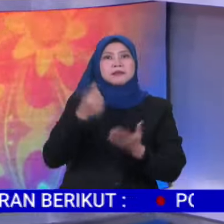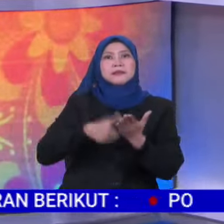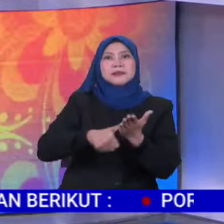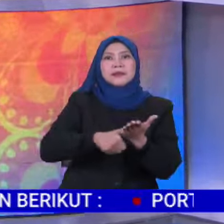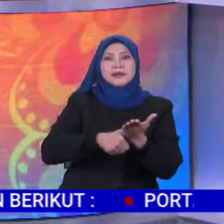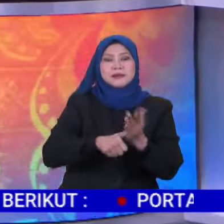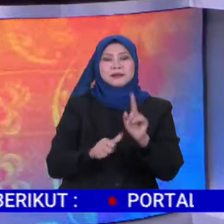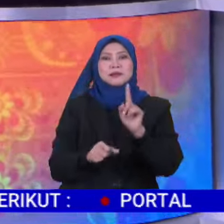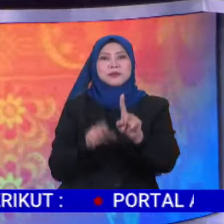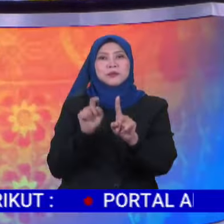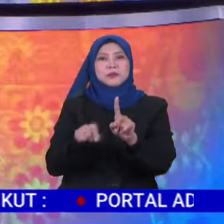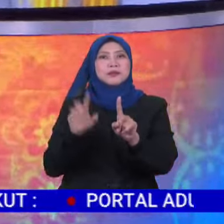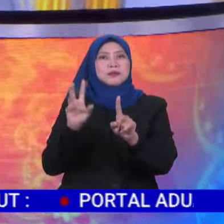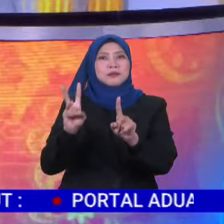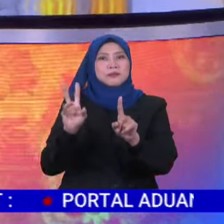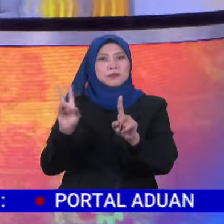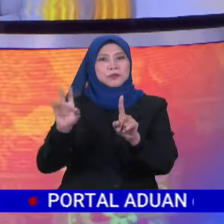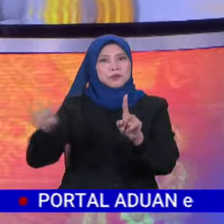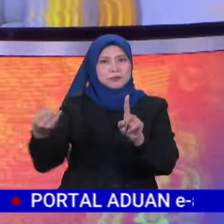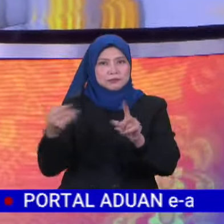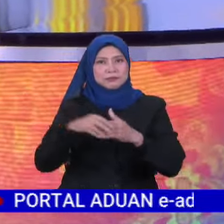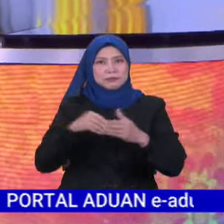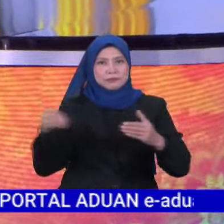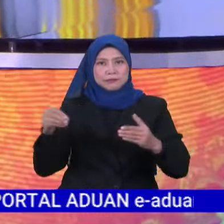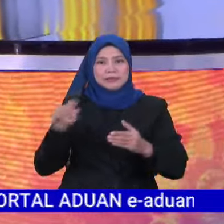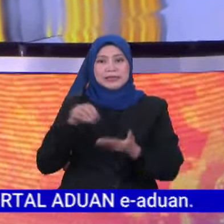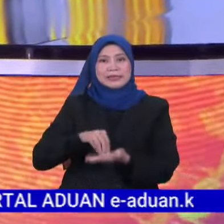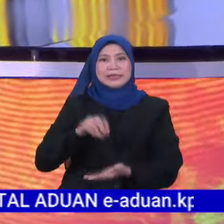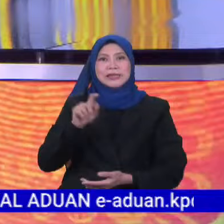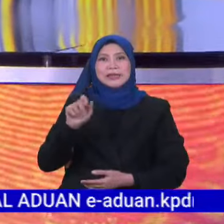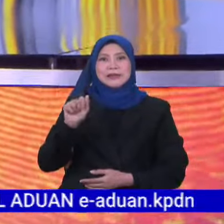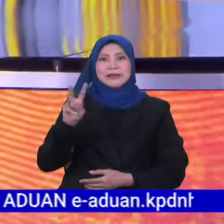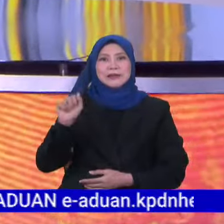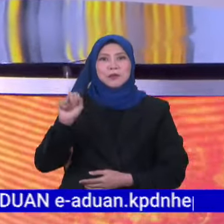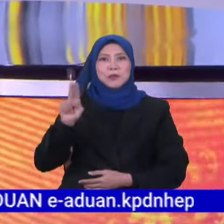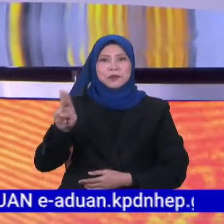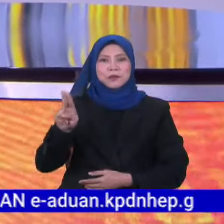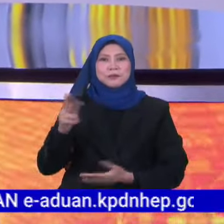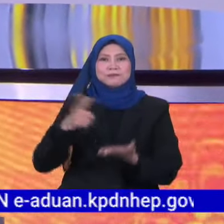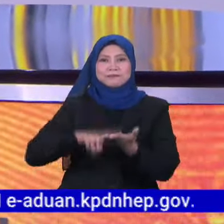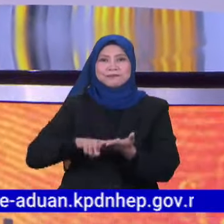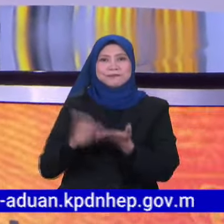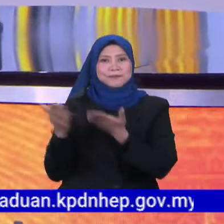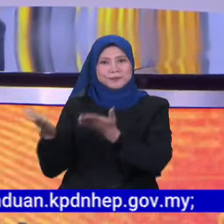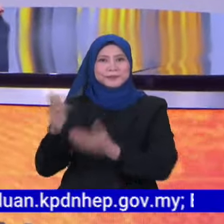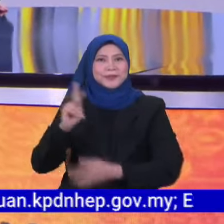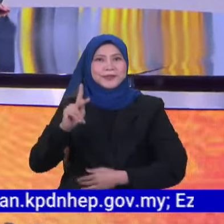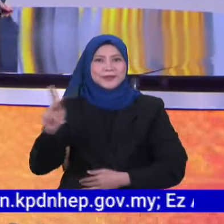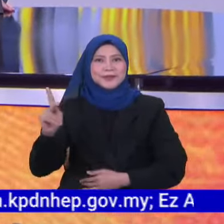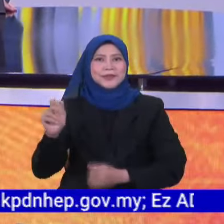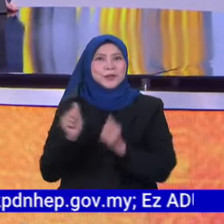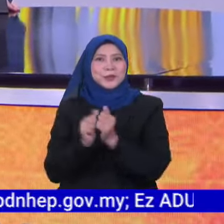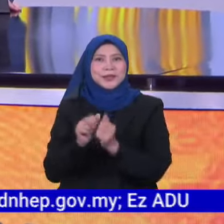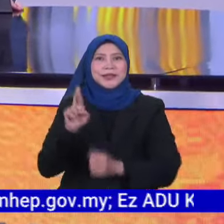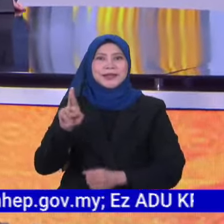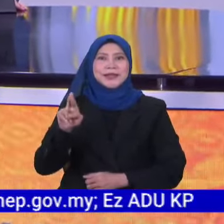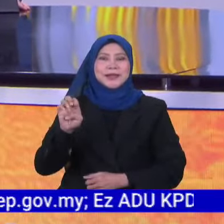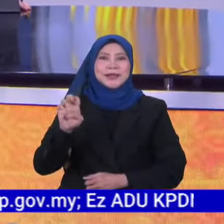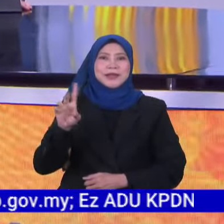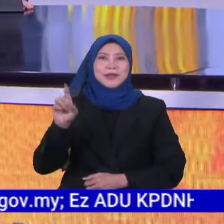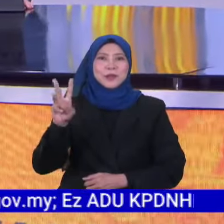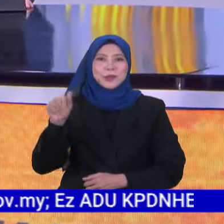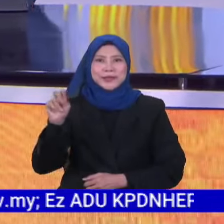menilai satu populer enam tujuh juta Ringgit di Tawau butirannya terus ke studio Kota Kinabalu bersama Retno